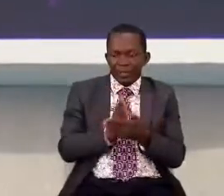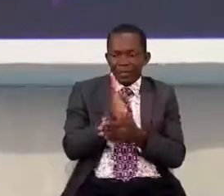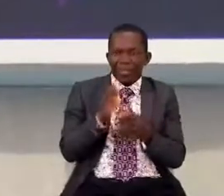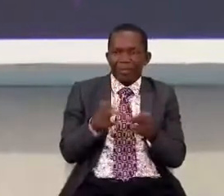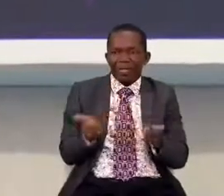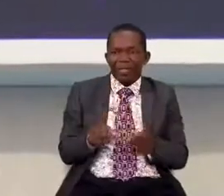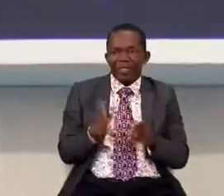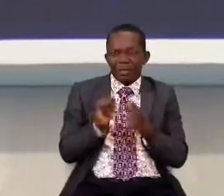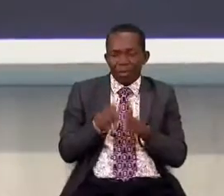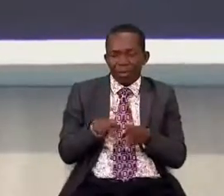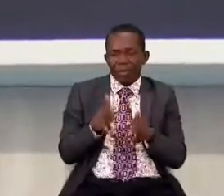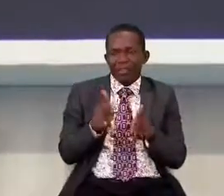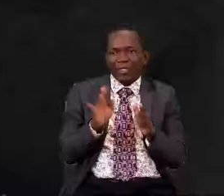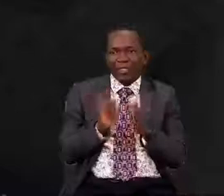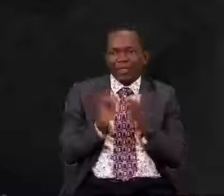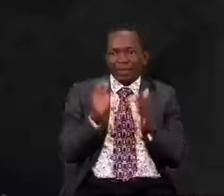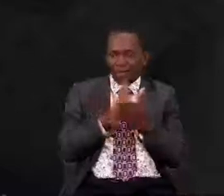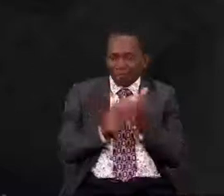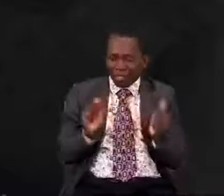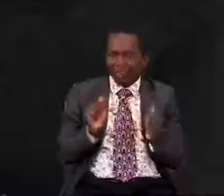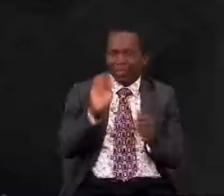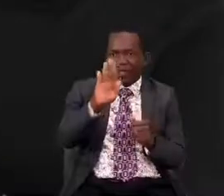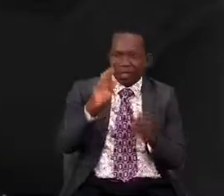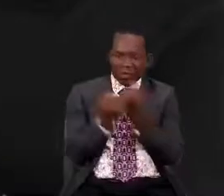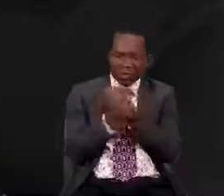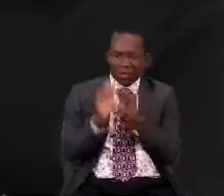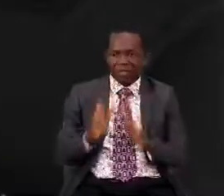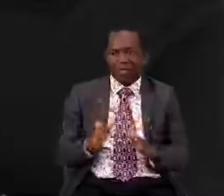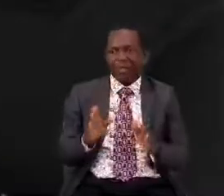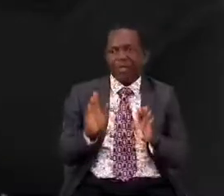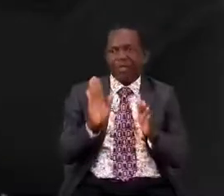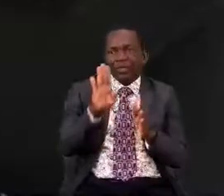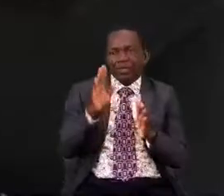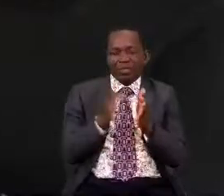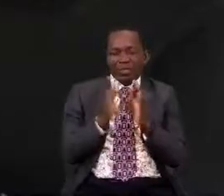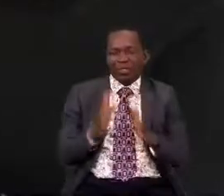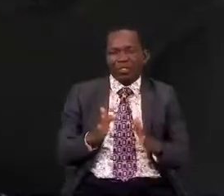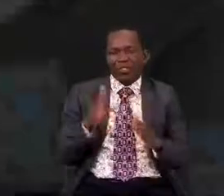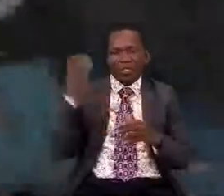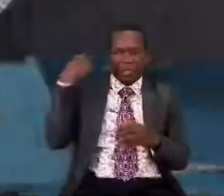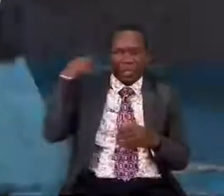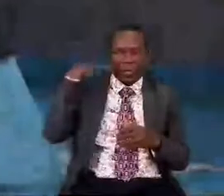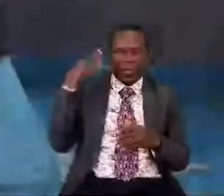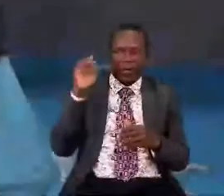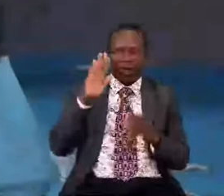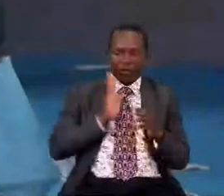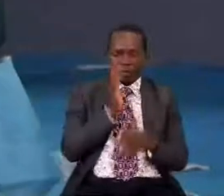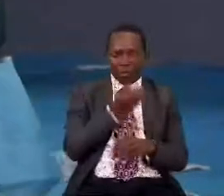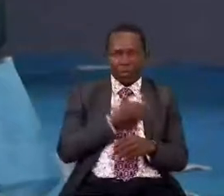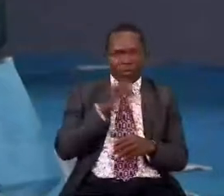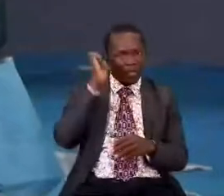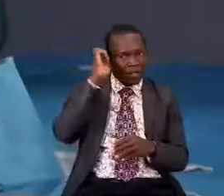capitaine de ton âme, il te mettra là où tu dois être. Il n'y a pas de lutte avec